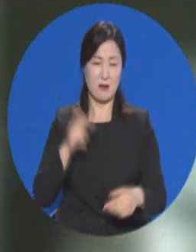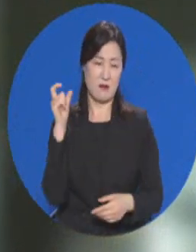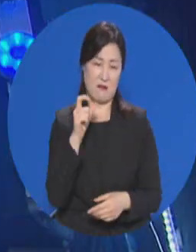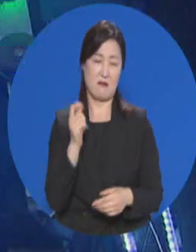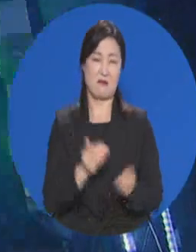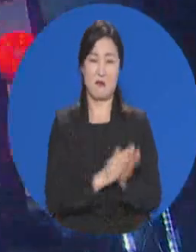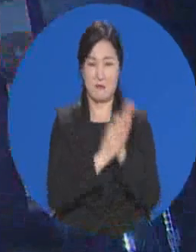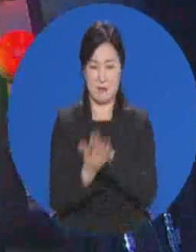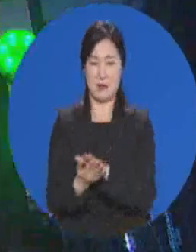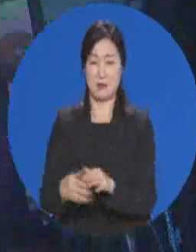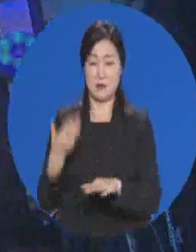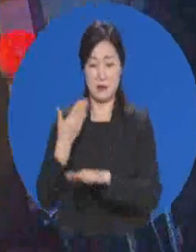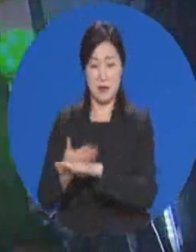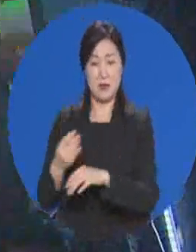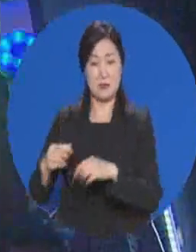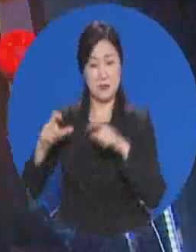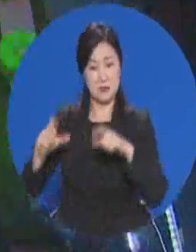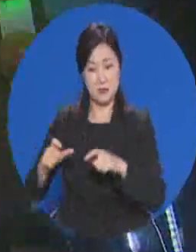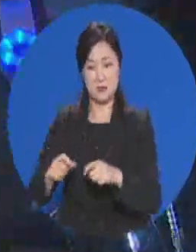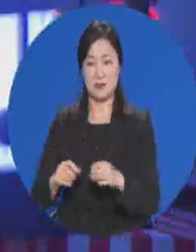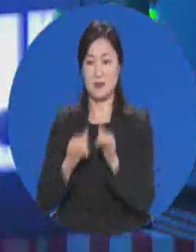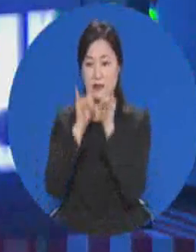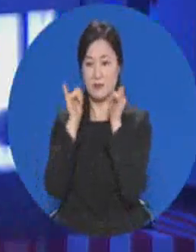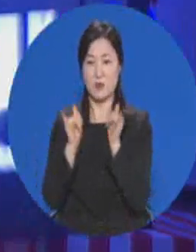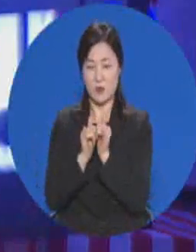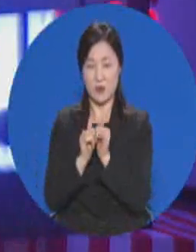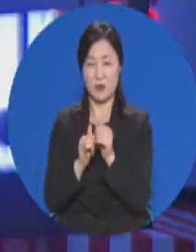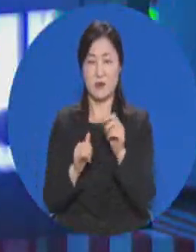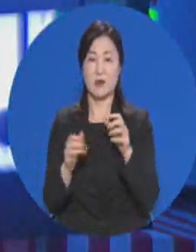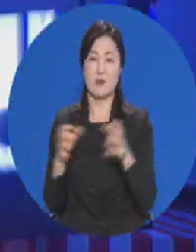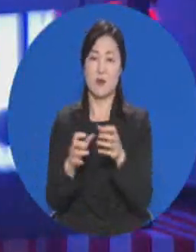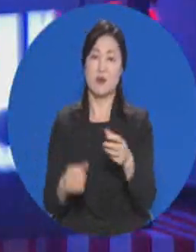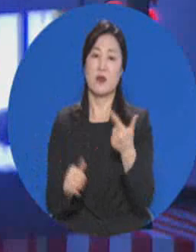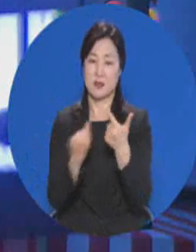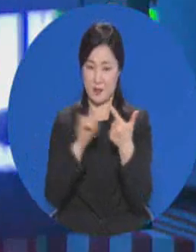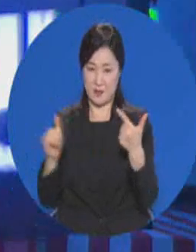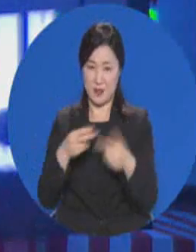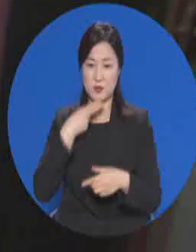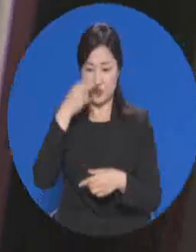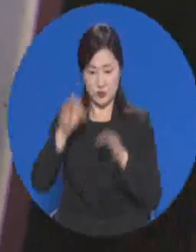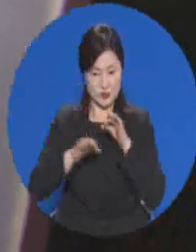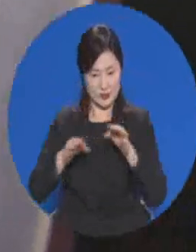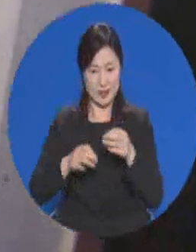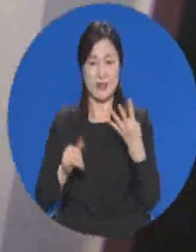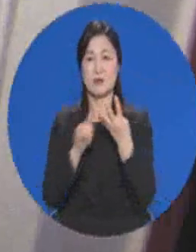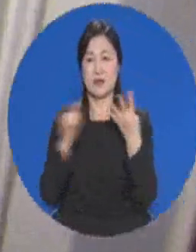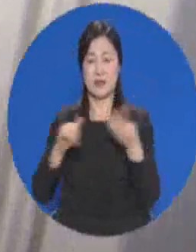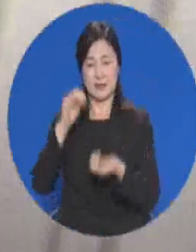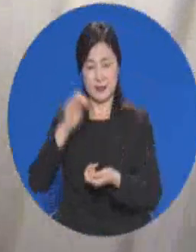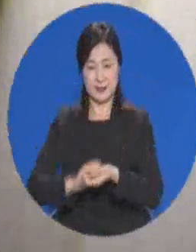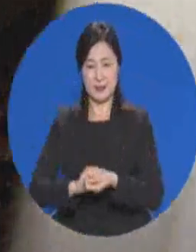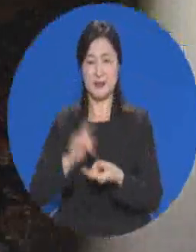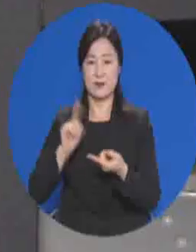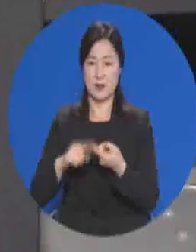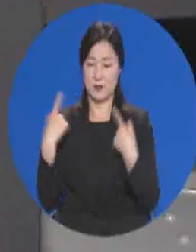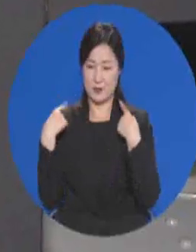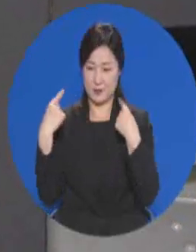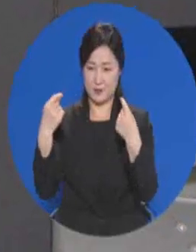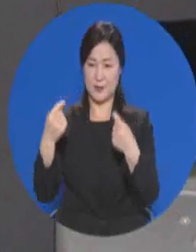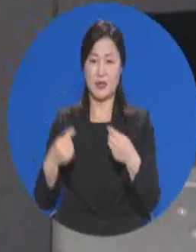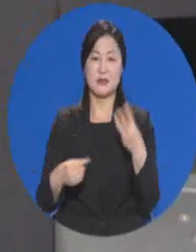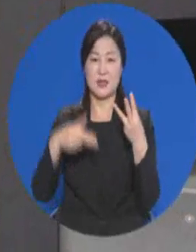강화됐고 나머지 지역은 사적 모임 6명, 유흥시설은 4명까지로 제한된 현재의 수준이